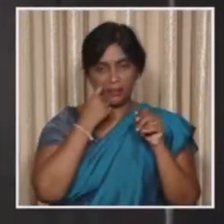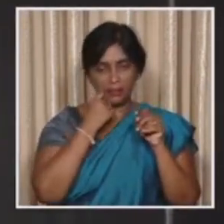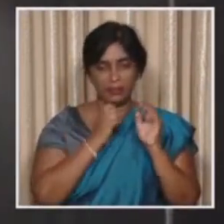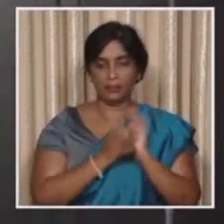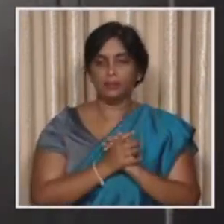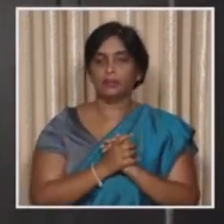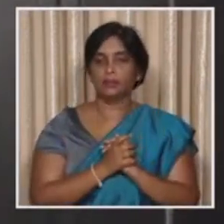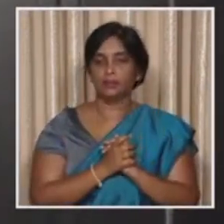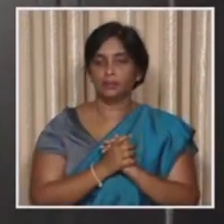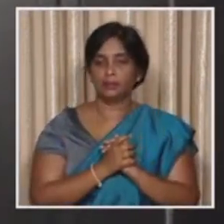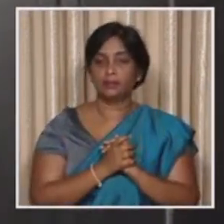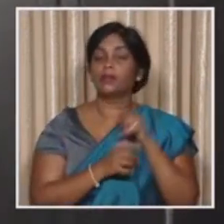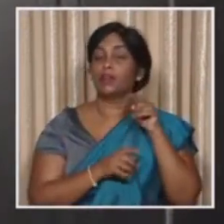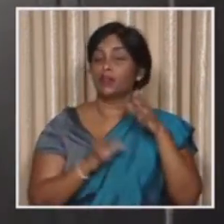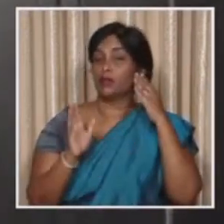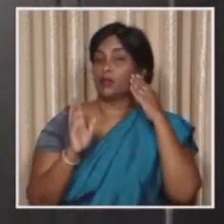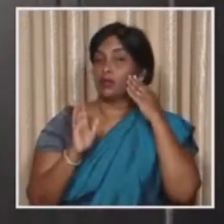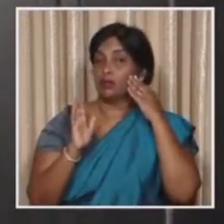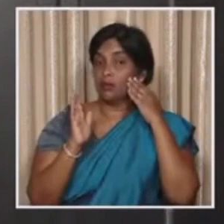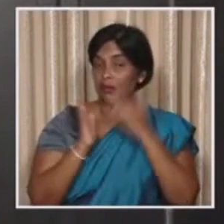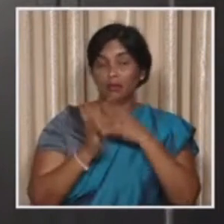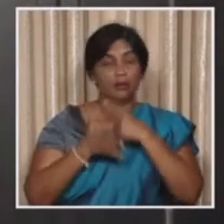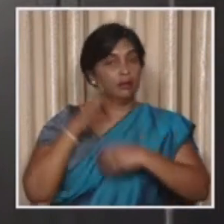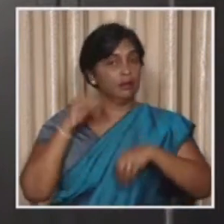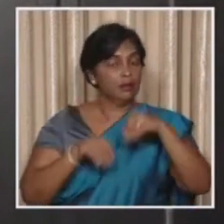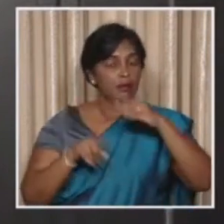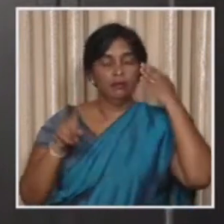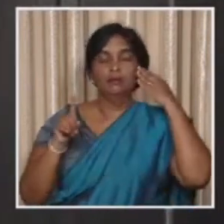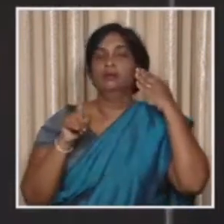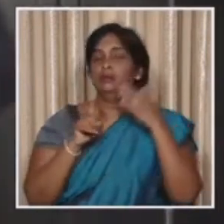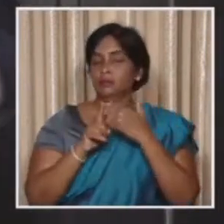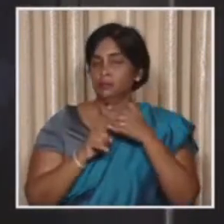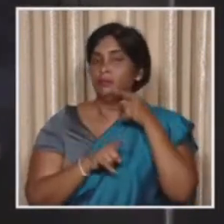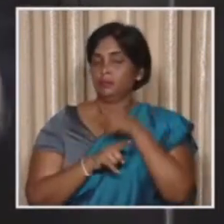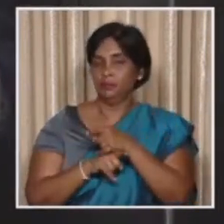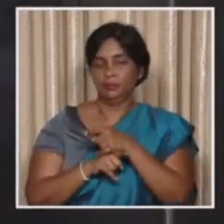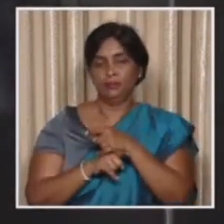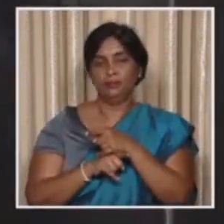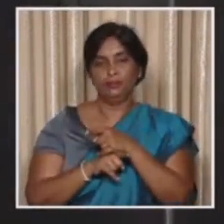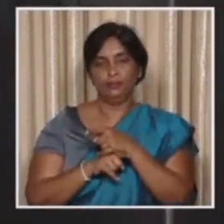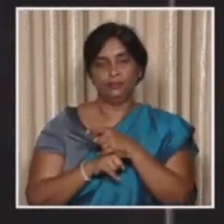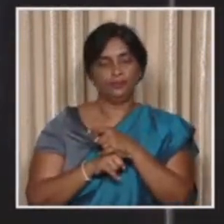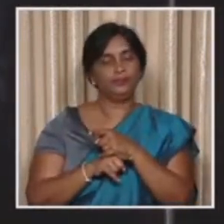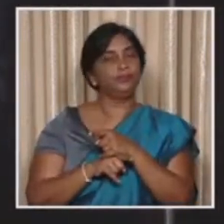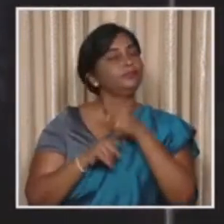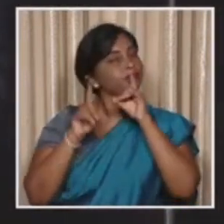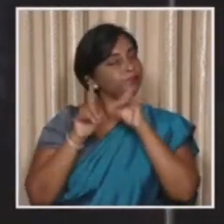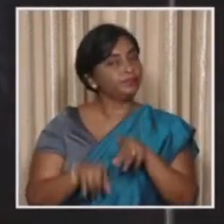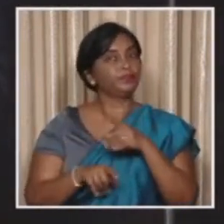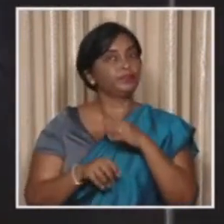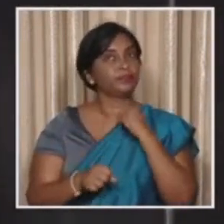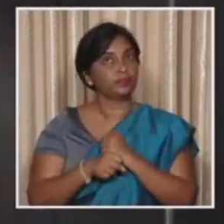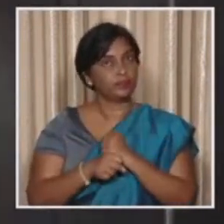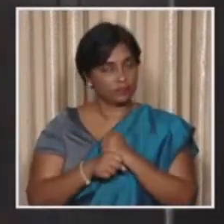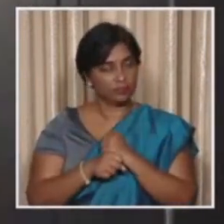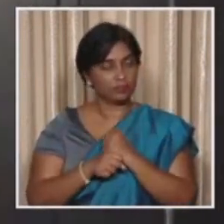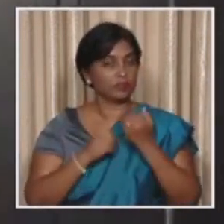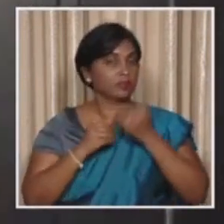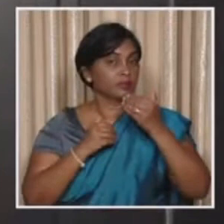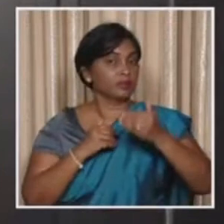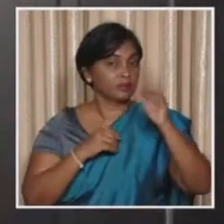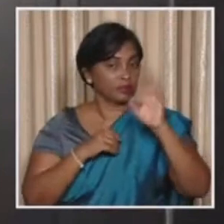வந்து இந்த தேர்தலுக்காக முன்கொண்டு போவதற்காக, இந்த அரசாங்கத்தை முன்னிறுத்து கொண்டு போவதற்காக,